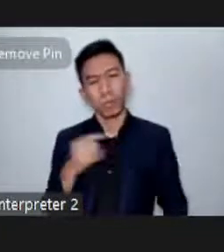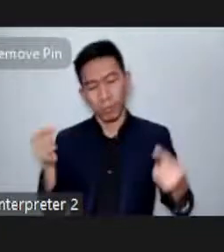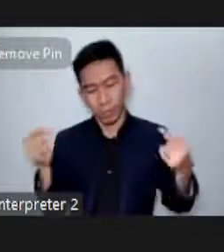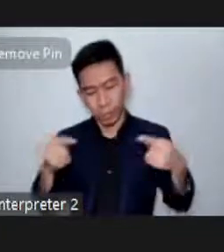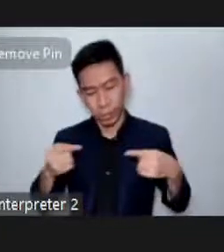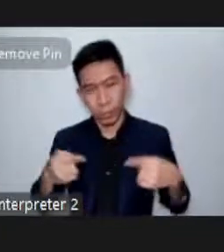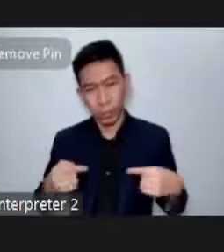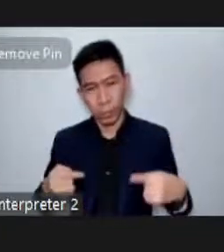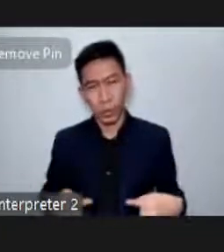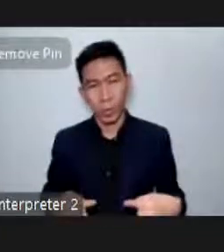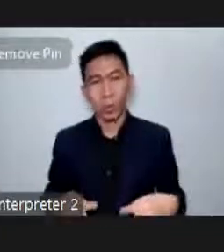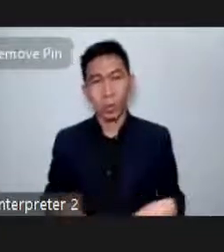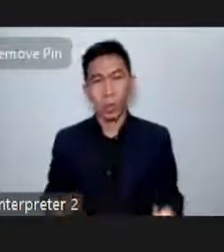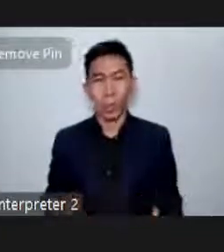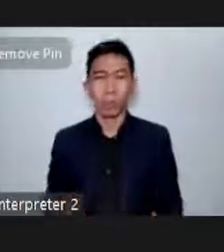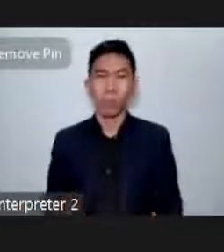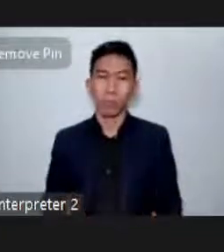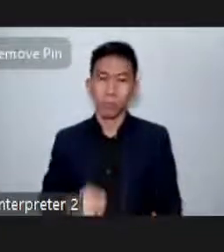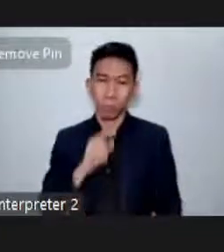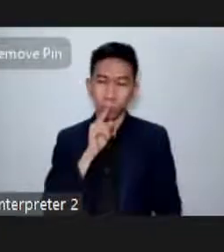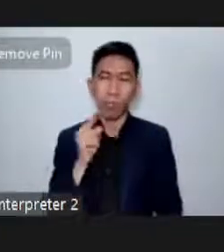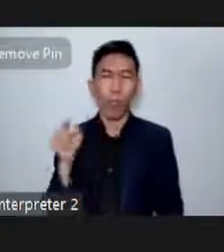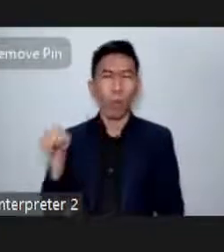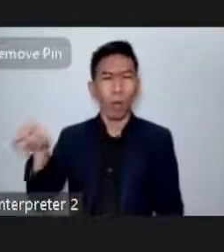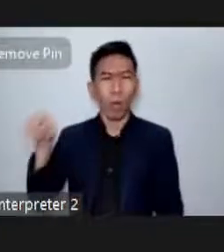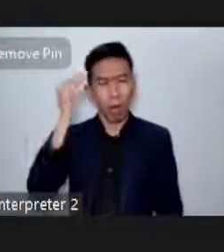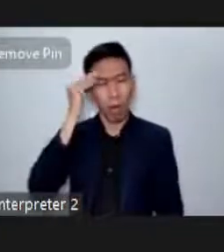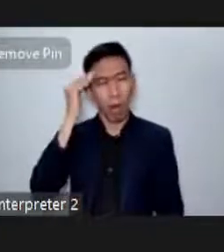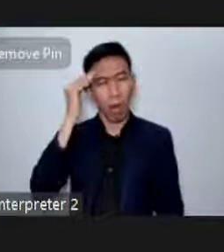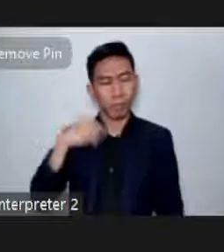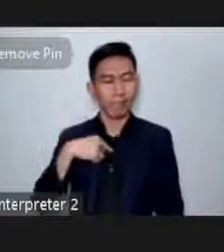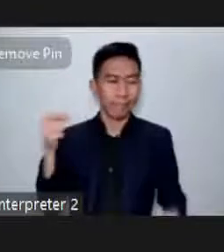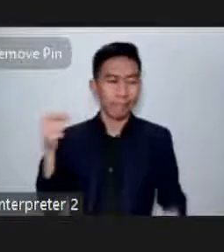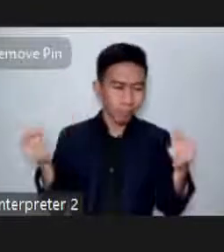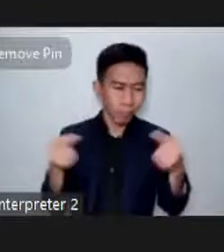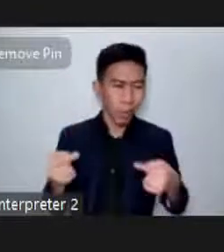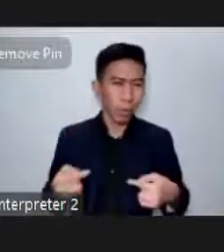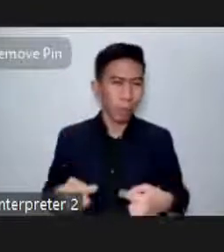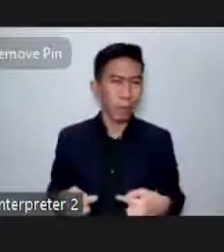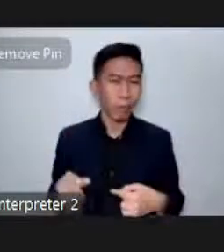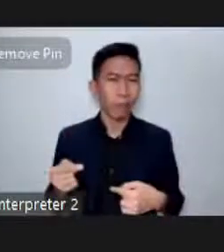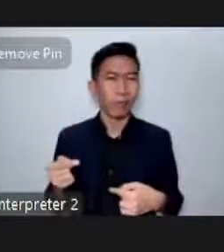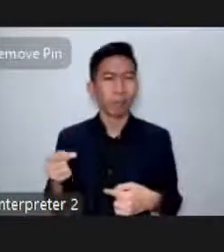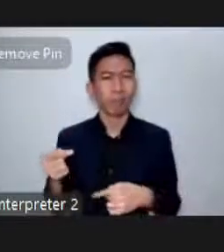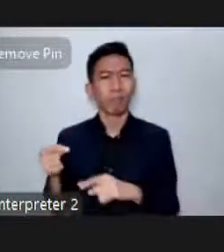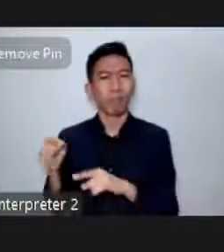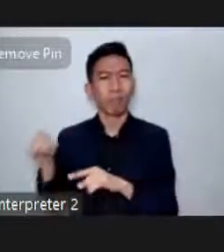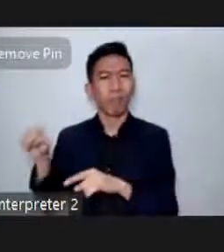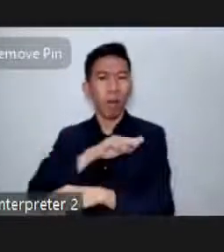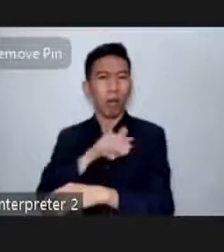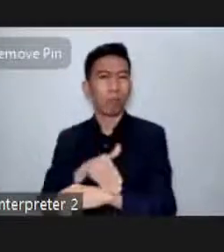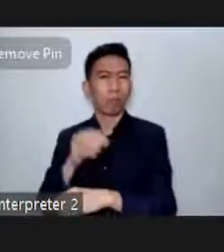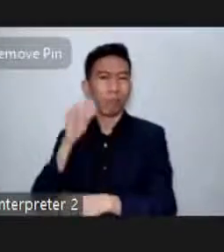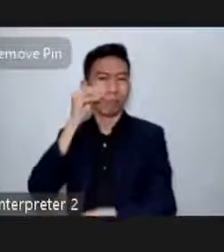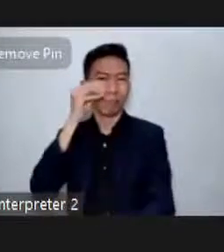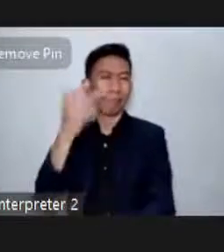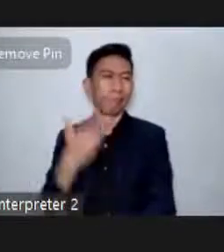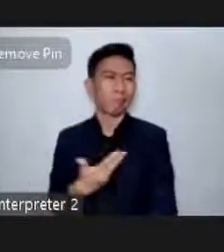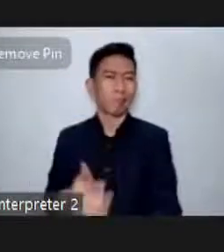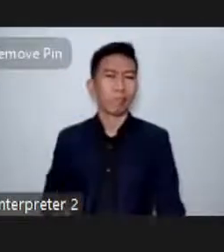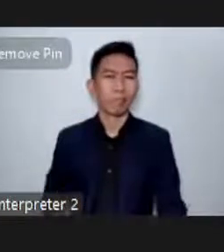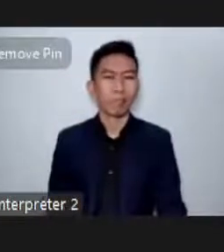po. Na kahit nakikitang nahihirapan po ako, ay parang baliwala lang po sa